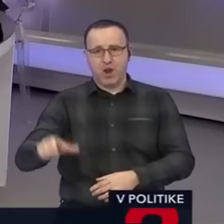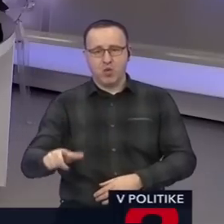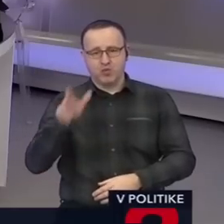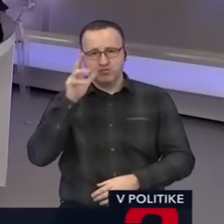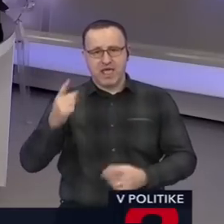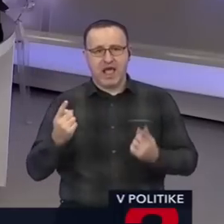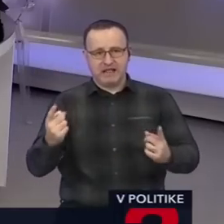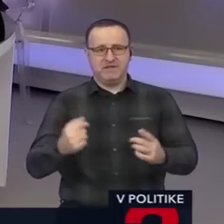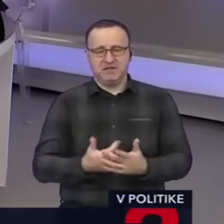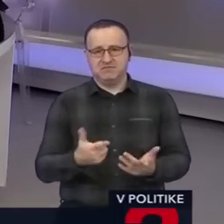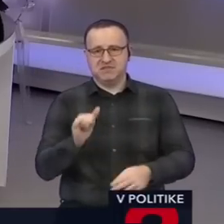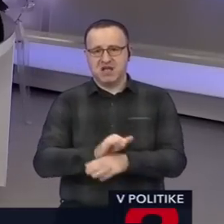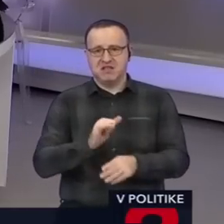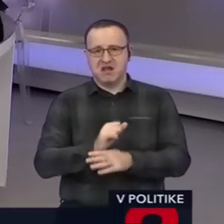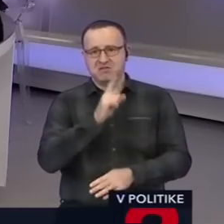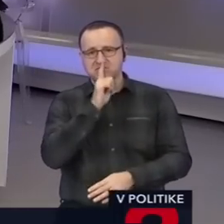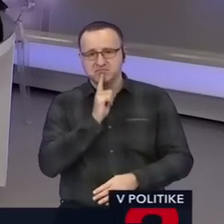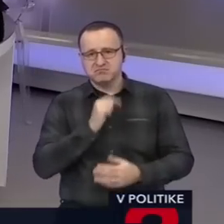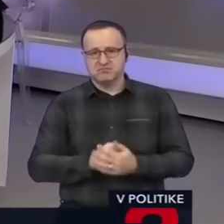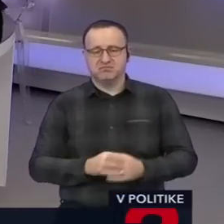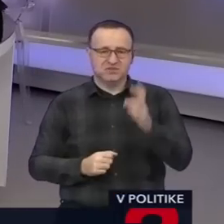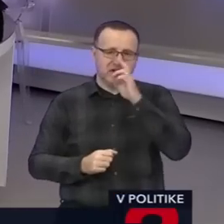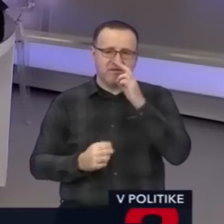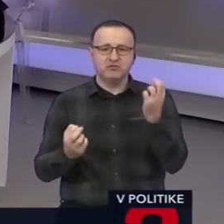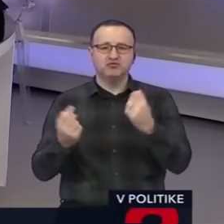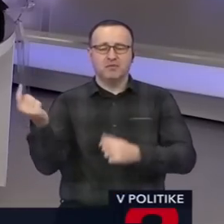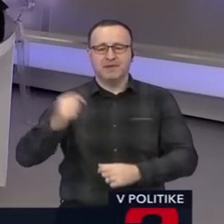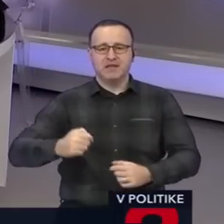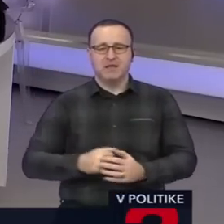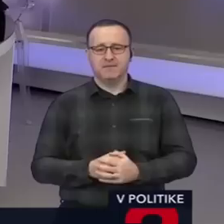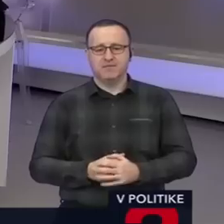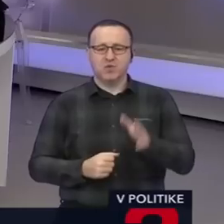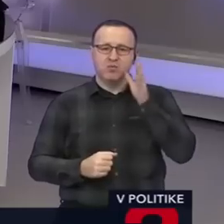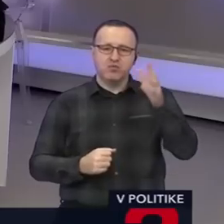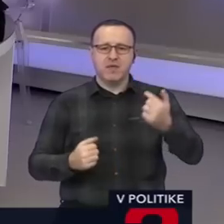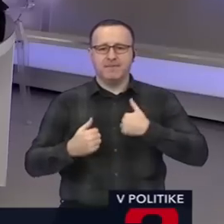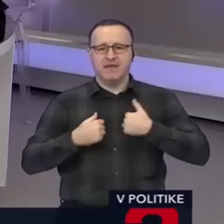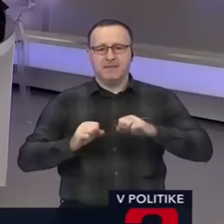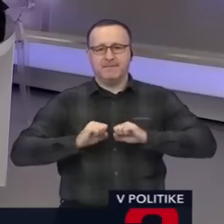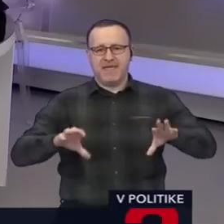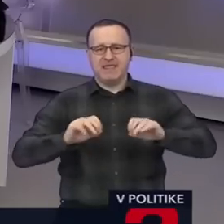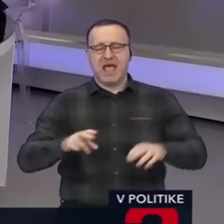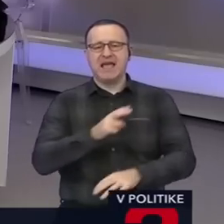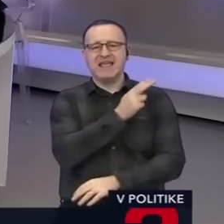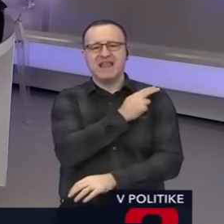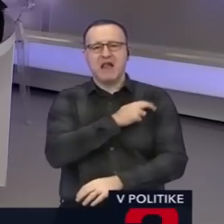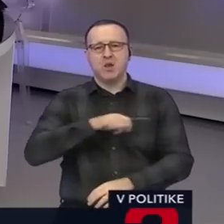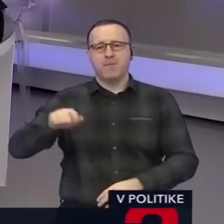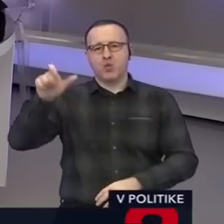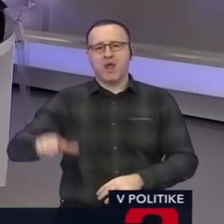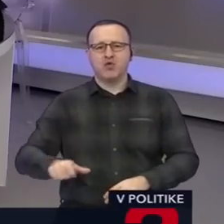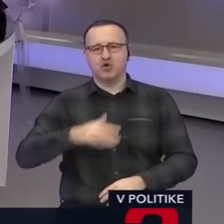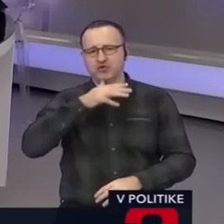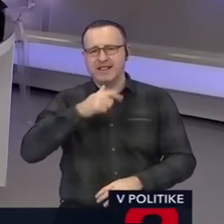ale zatiaľ teda močí. Tak som zvedavý, či s niečím príde. To už bude asi aj na nás, na médiách, aby sme sa generálneho prokurátora Maroša Žilinku spýtali,